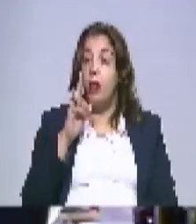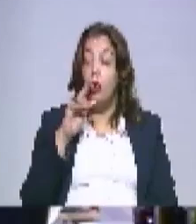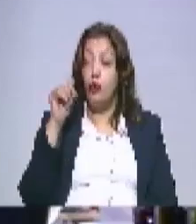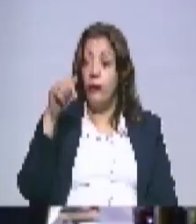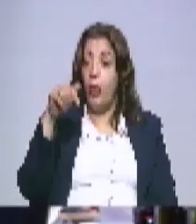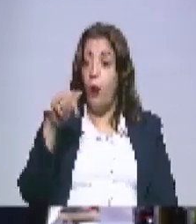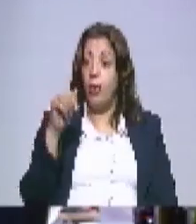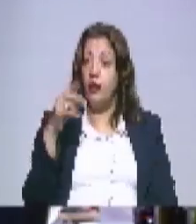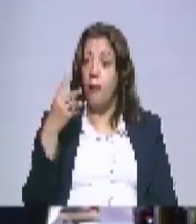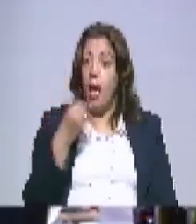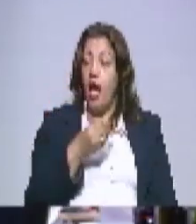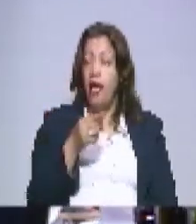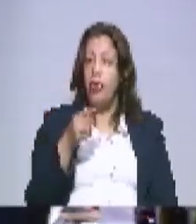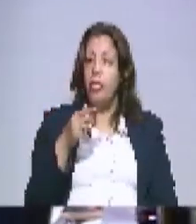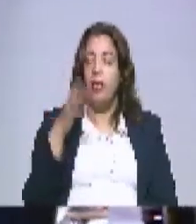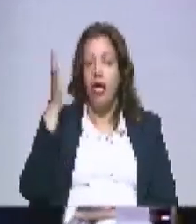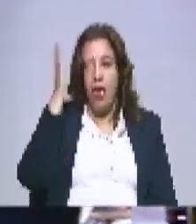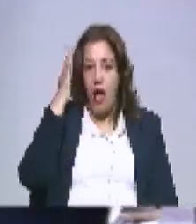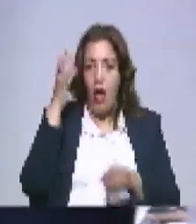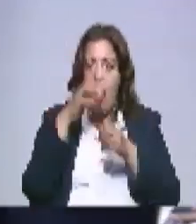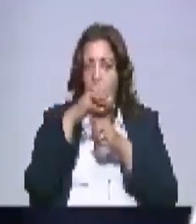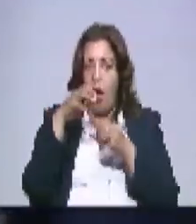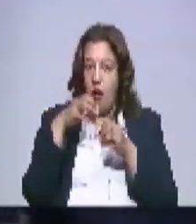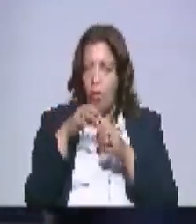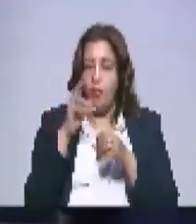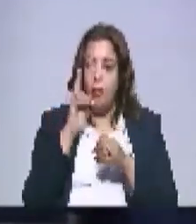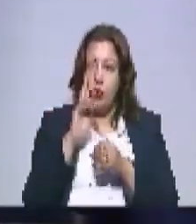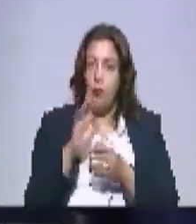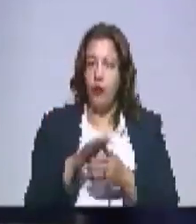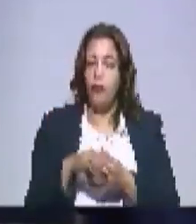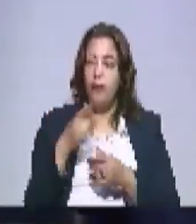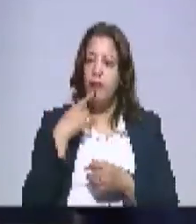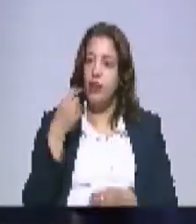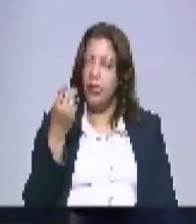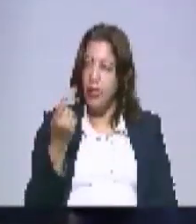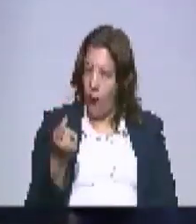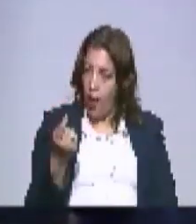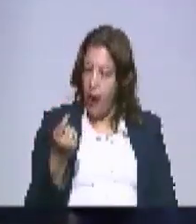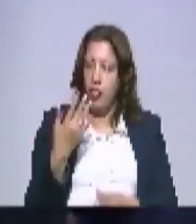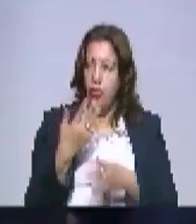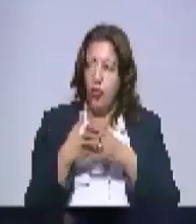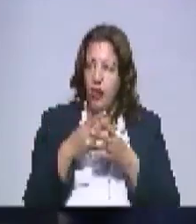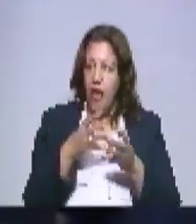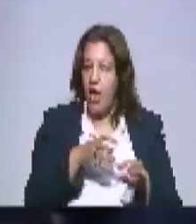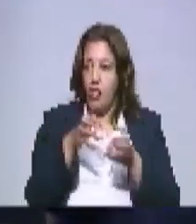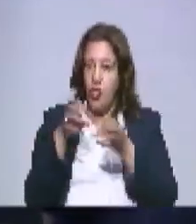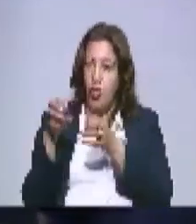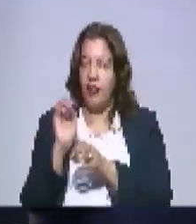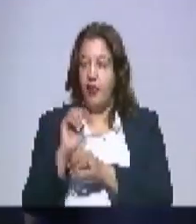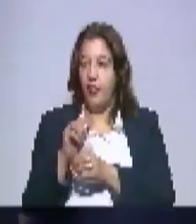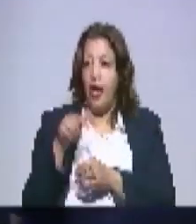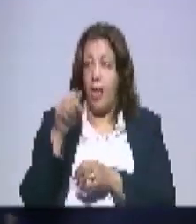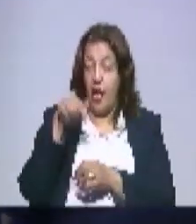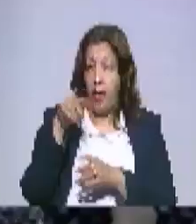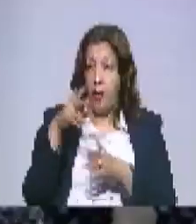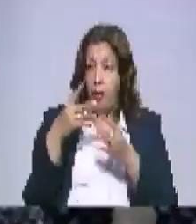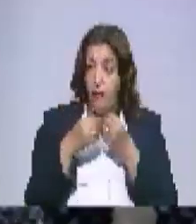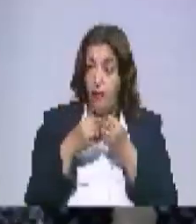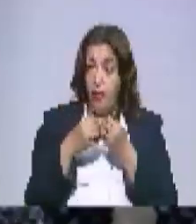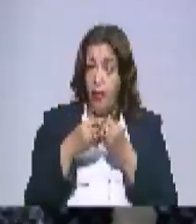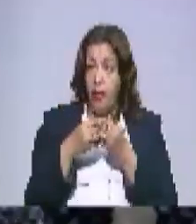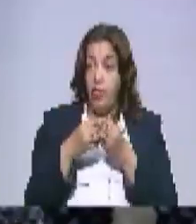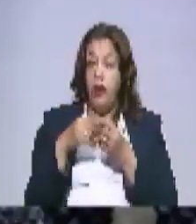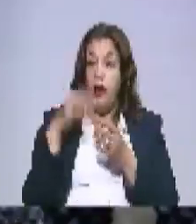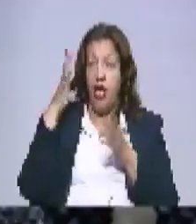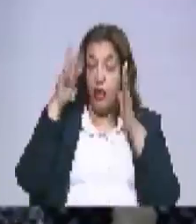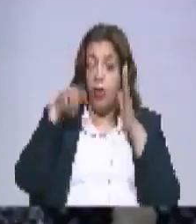معانا القرنبيط، ثواني بس أشيل الحاجات دي. تمام، احنا كده المفروض الشيف النهارده بيعمل